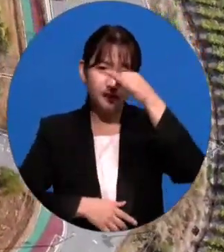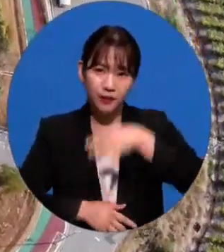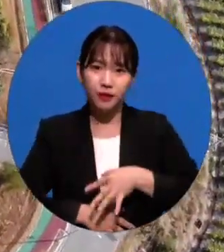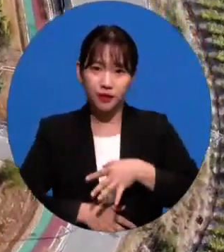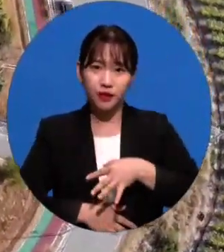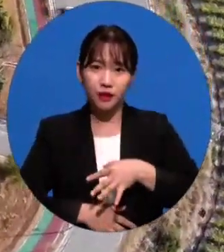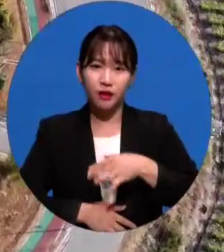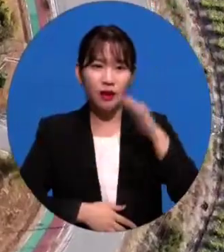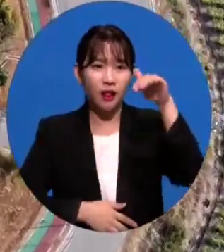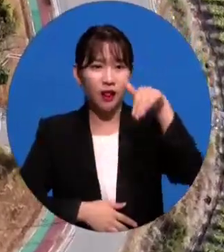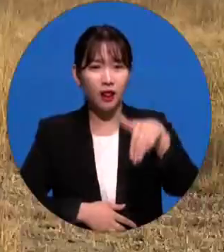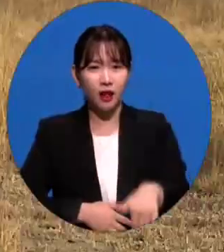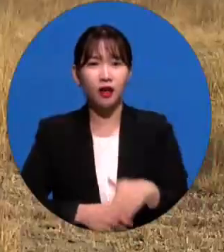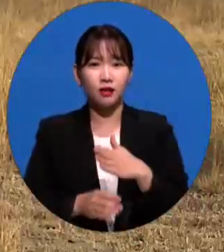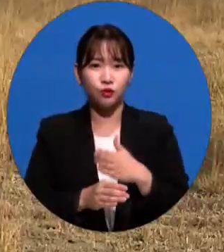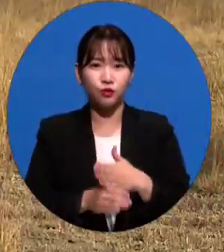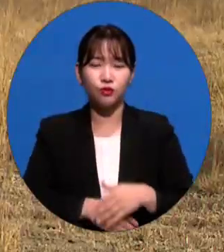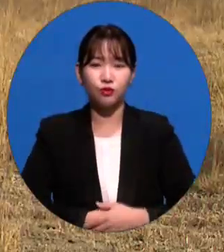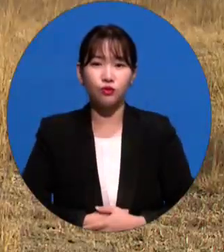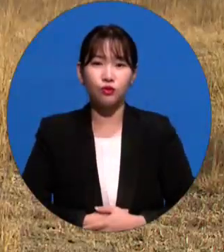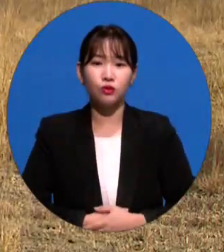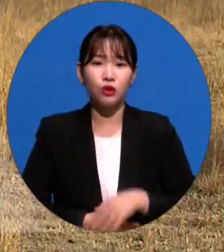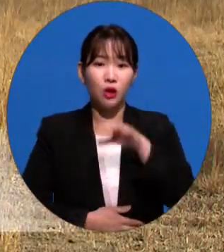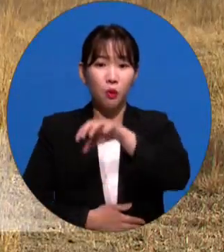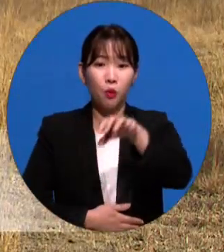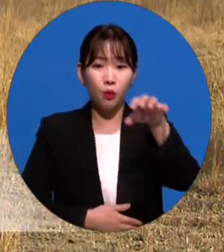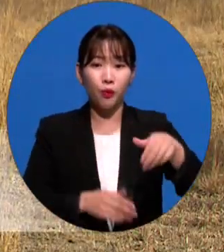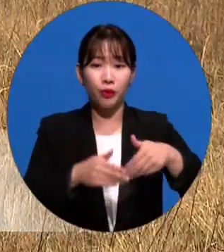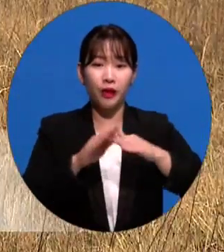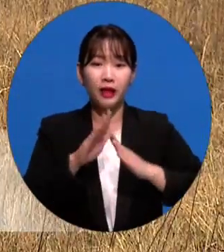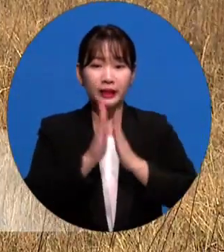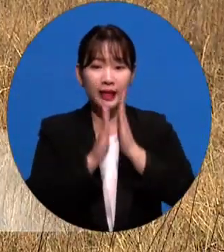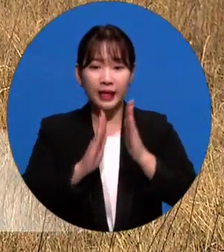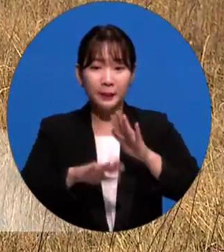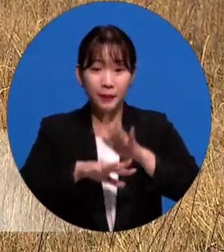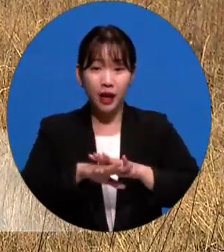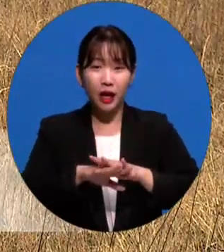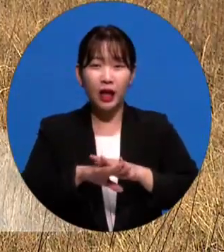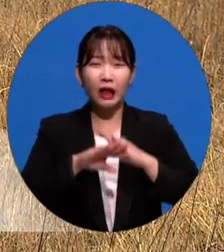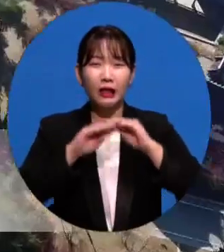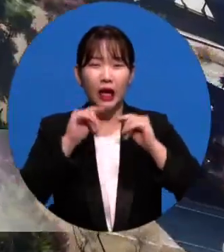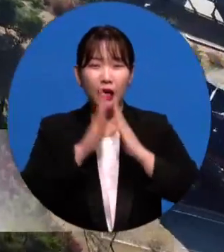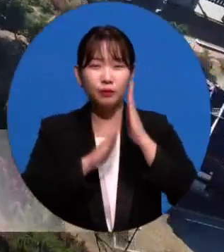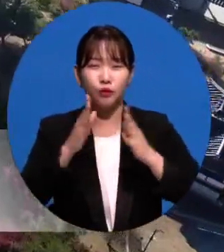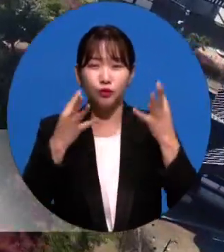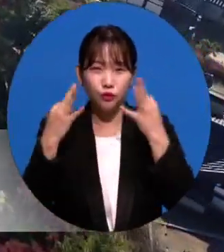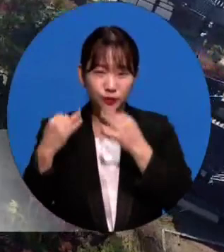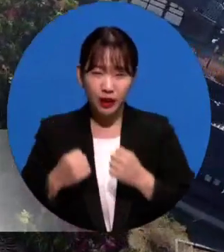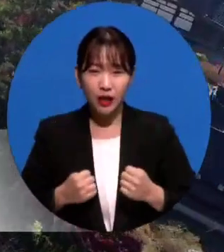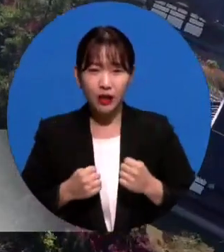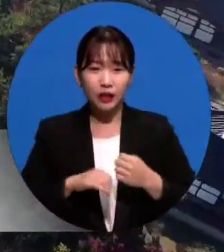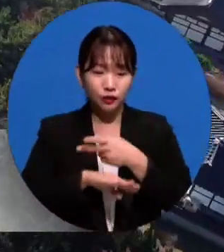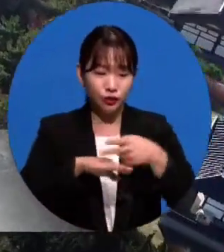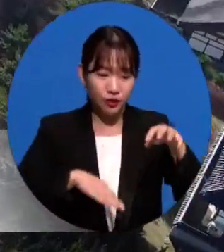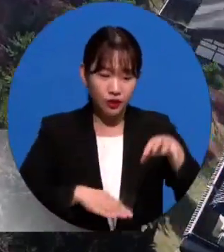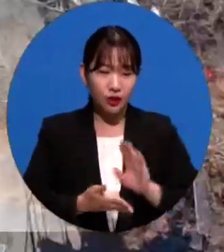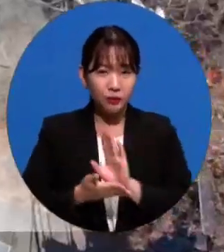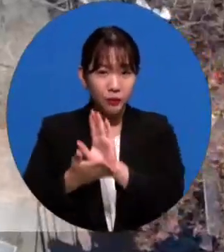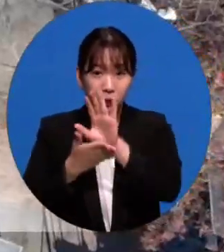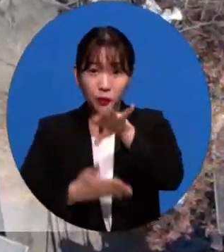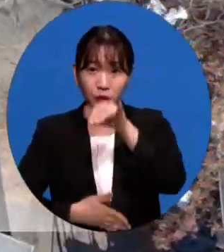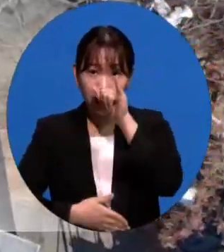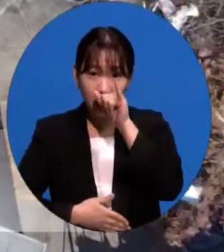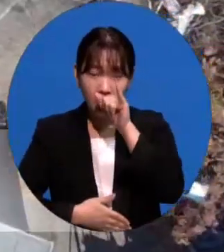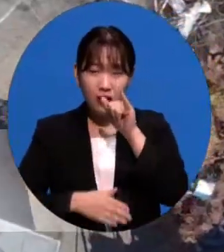힘들만큼 쇠락하고 있습니다 곳곳에 조성된 잔디밭은 잡초만 무성하고 풀장과 보투장이 있던